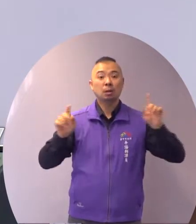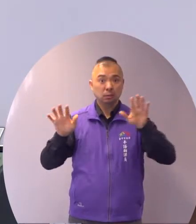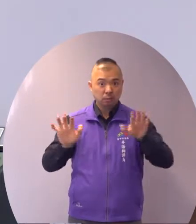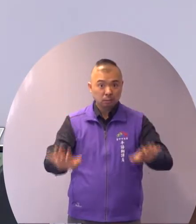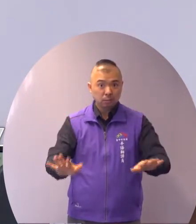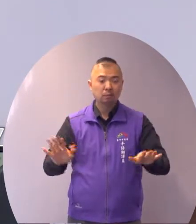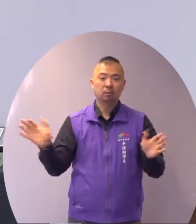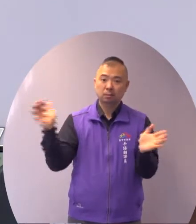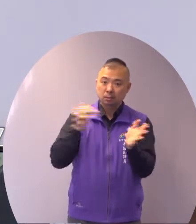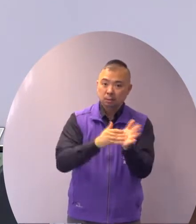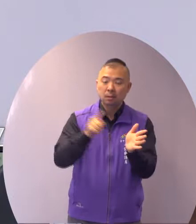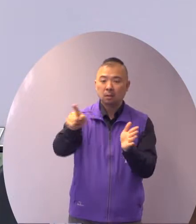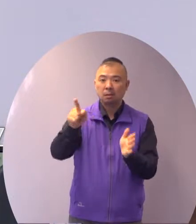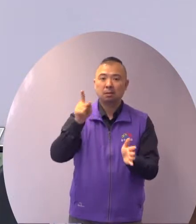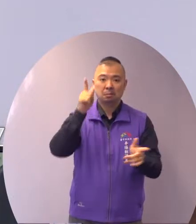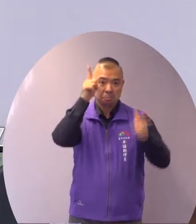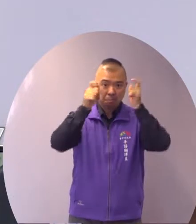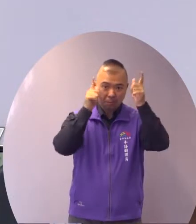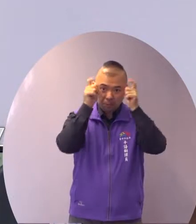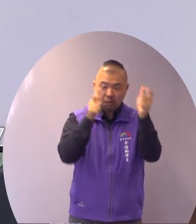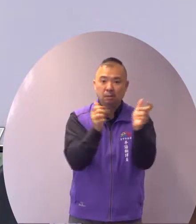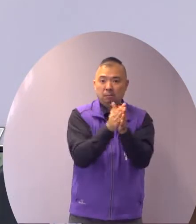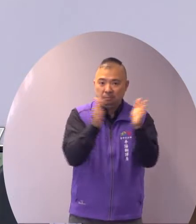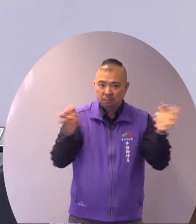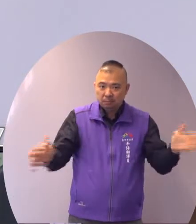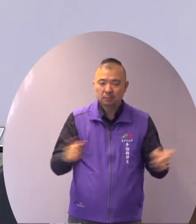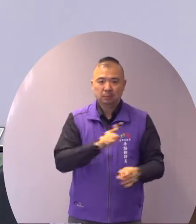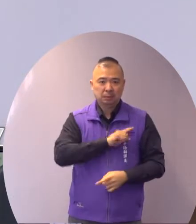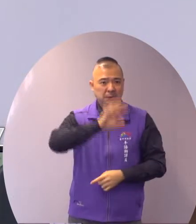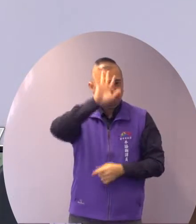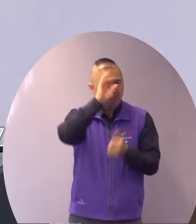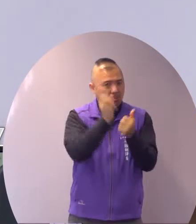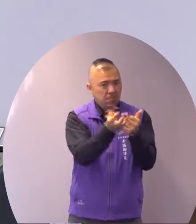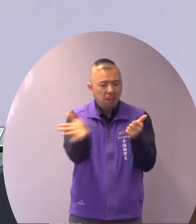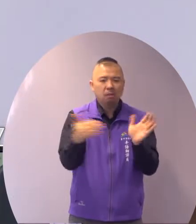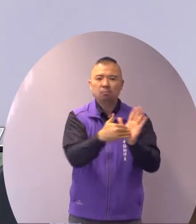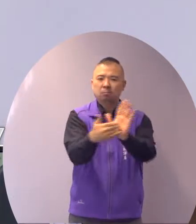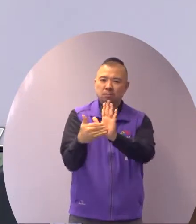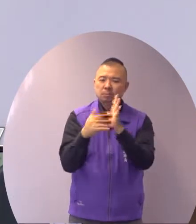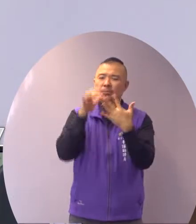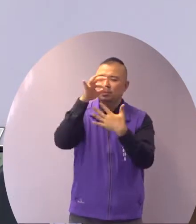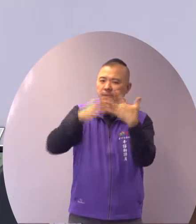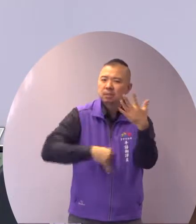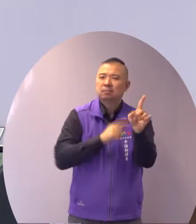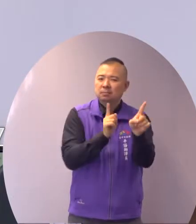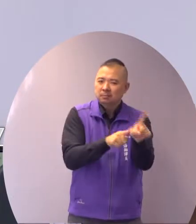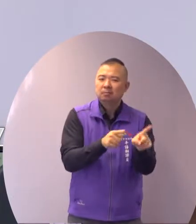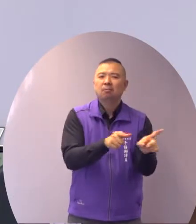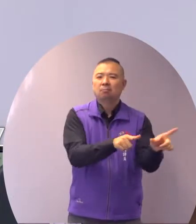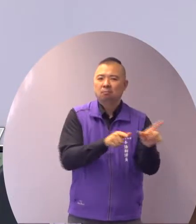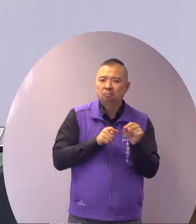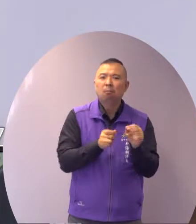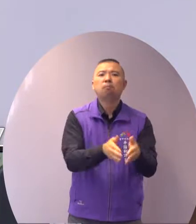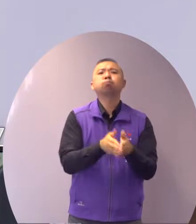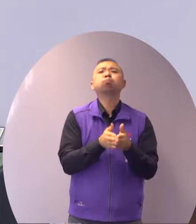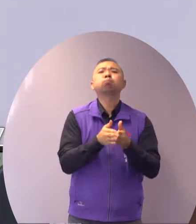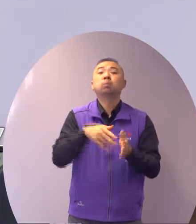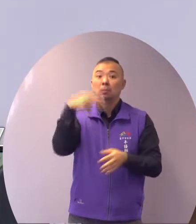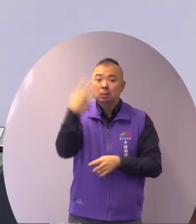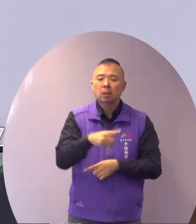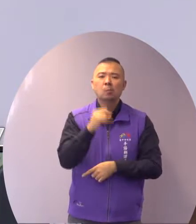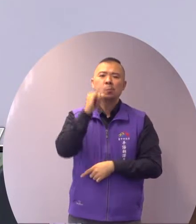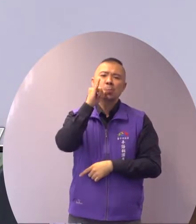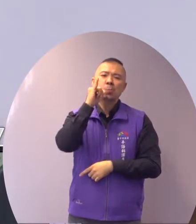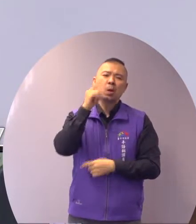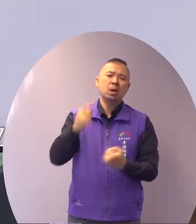过完年都务必一定要加强防疫。那另外呢，我们的这个取缔酒驾的工作都在持